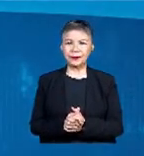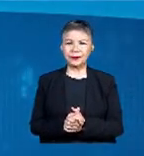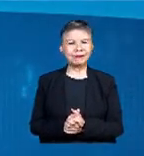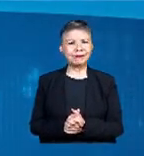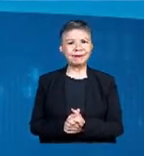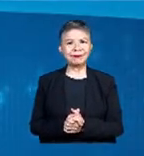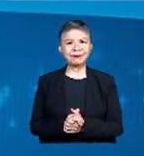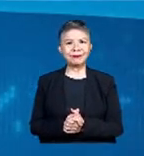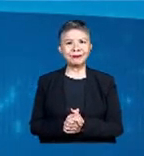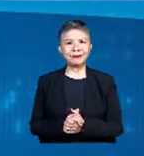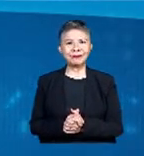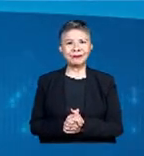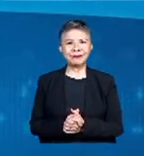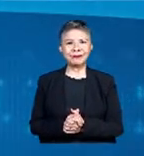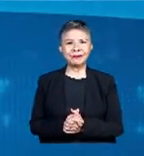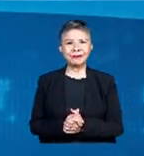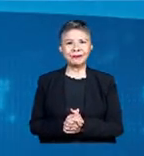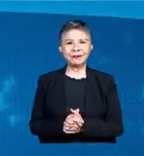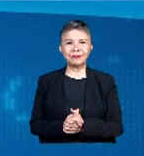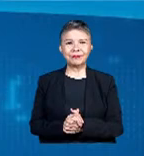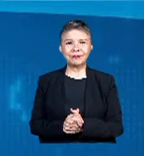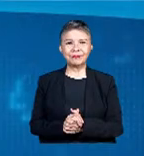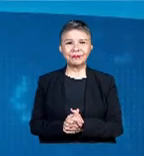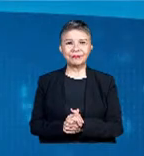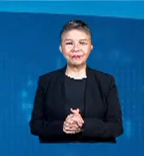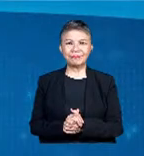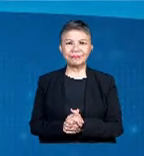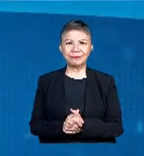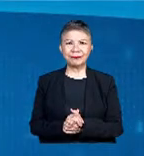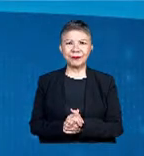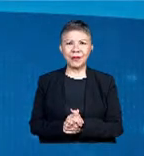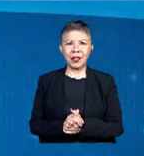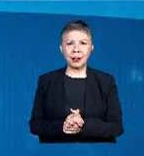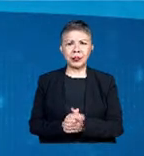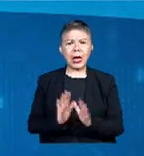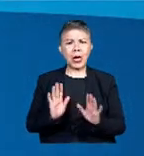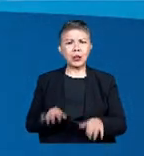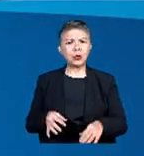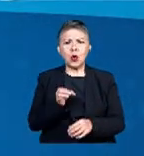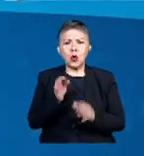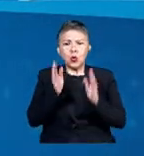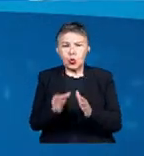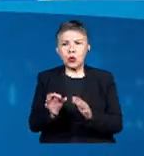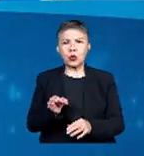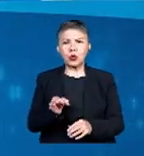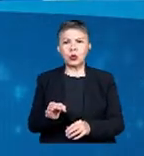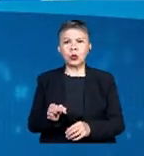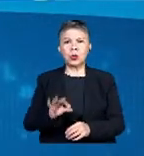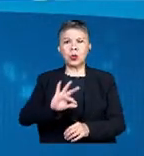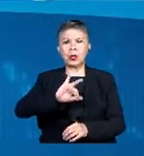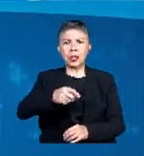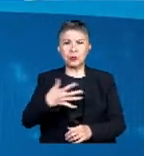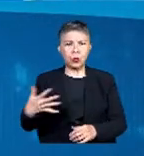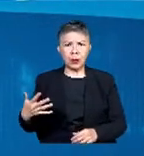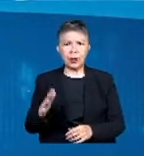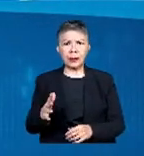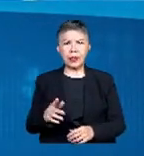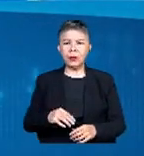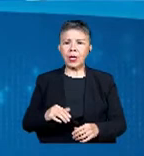disabilitas yang hadir. Ini antusias masyarakat Kota Jayapura, Kabupaten Jayapura, luar biasa, sama dengan